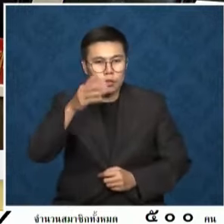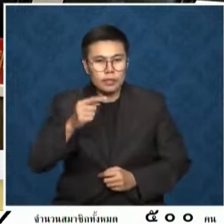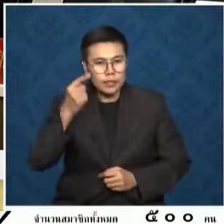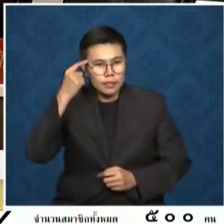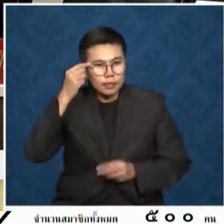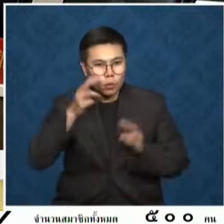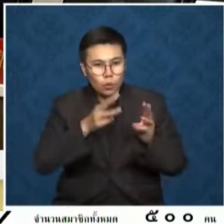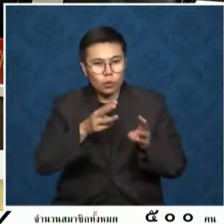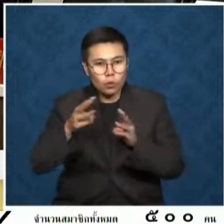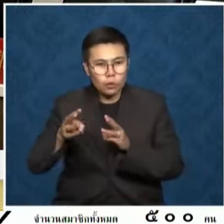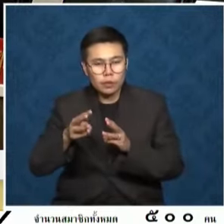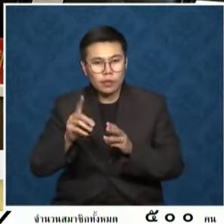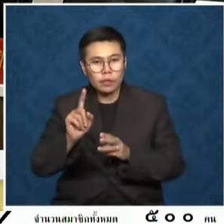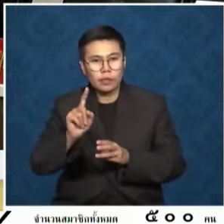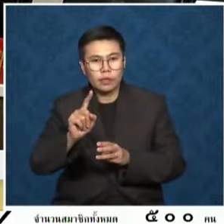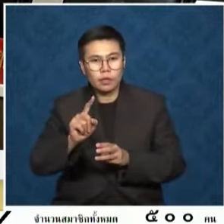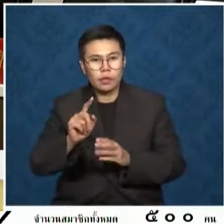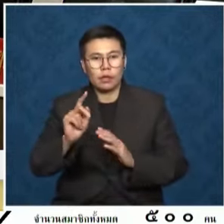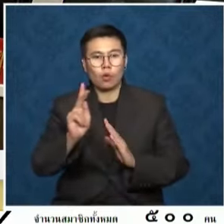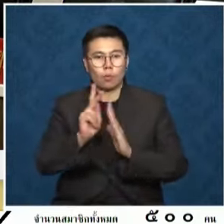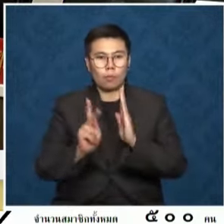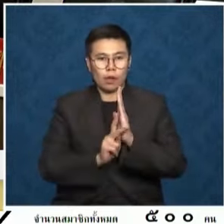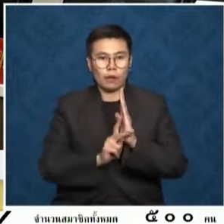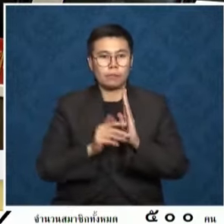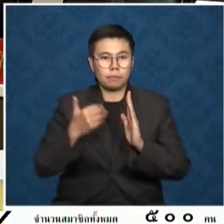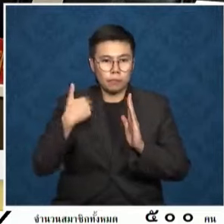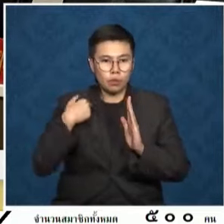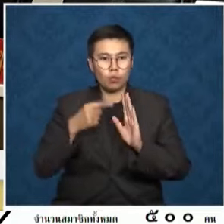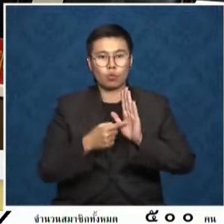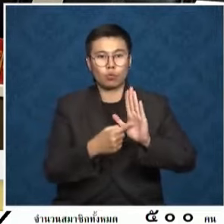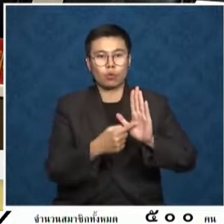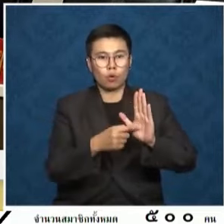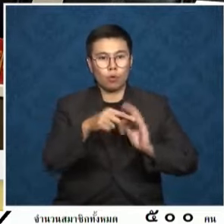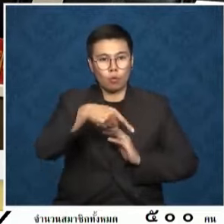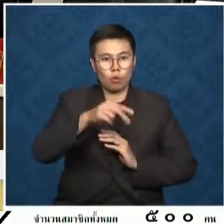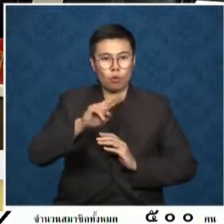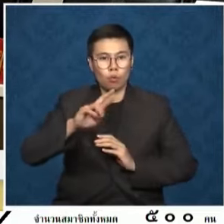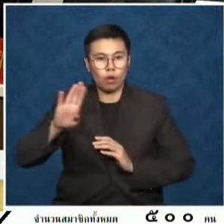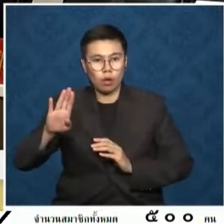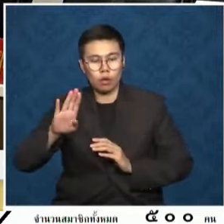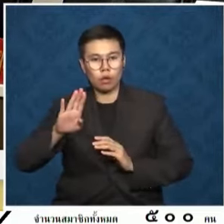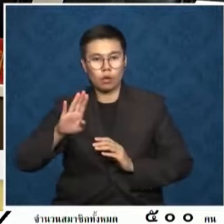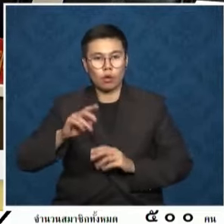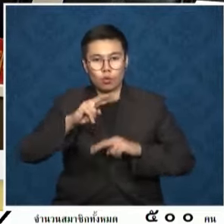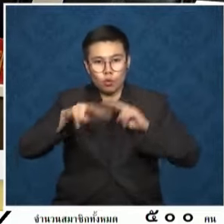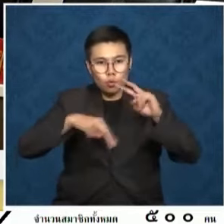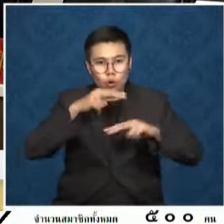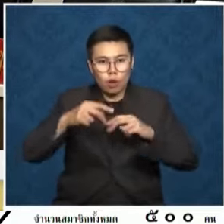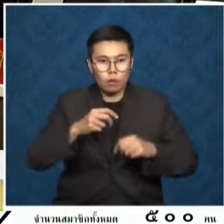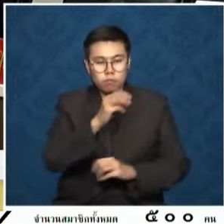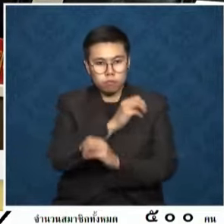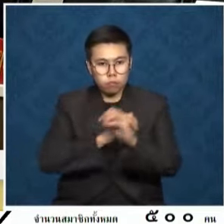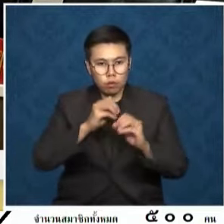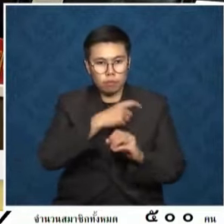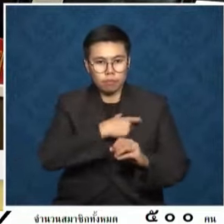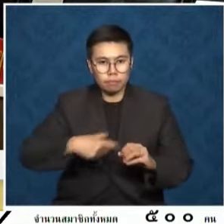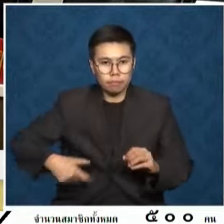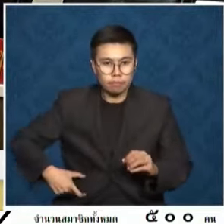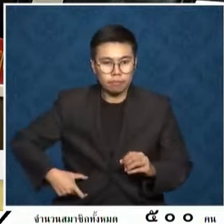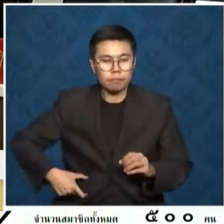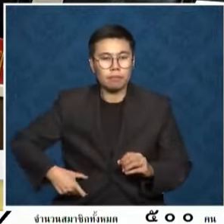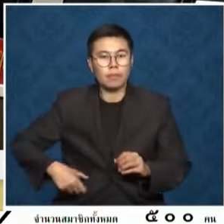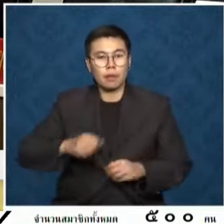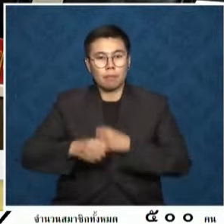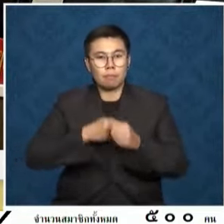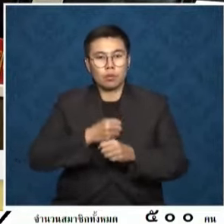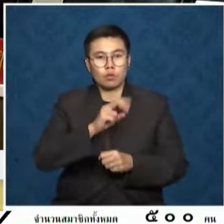ดตามตัวบทกฎหมายที่มีอย่างพ.ร.บ.การถวายความปลอดภัยพ.ศ.2560นะครับ